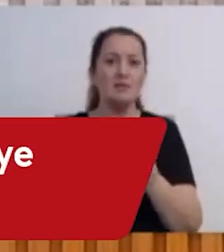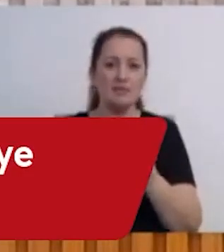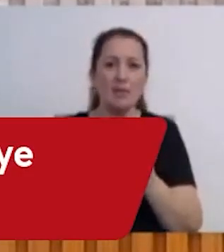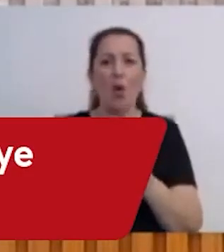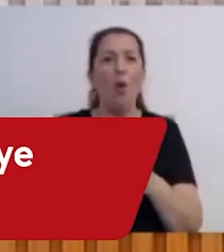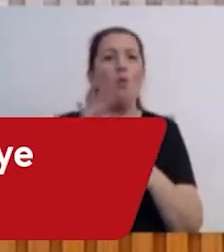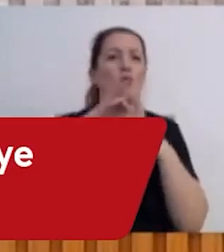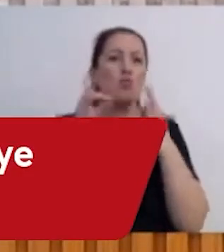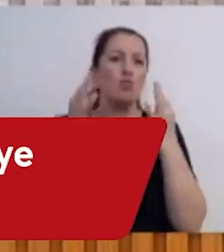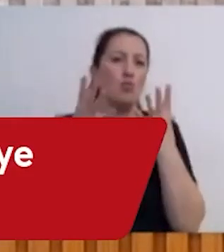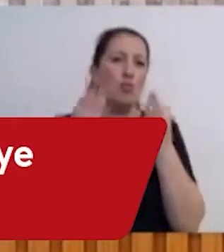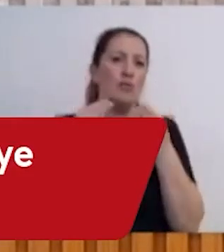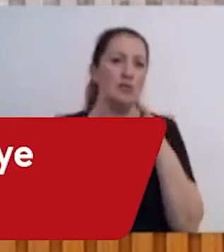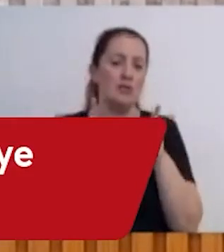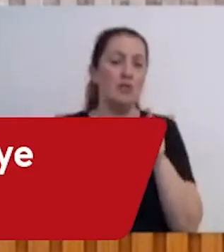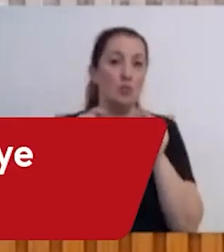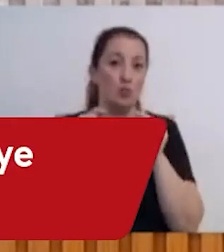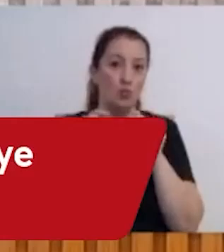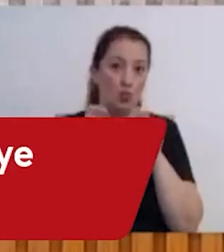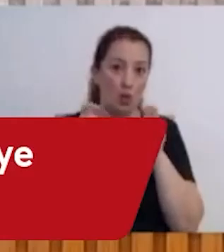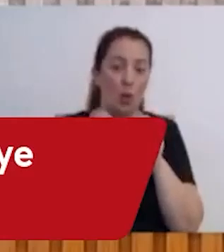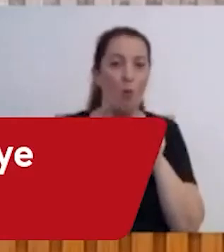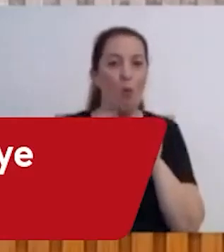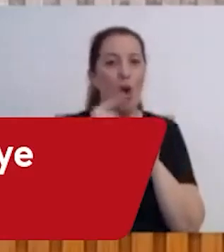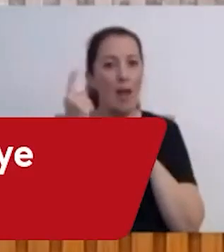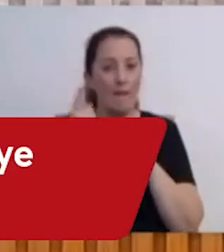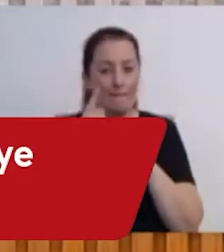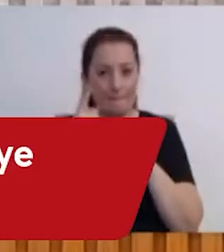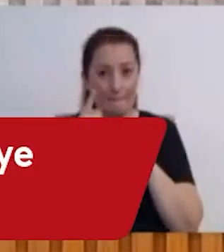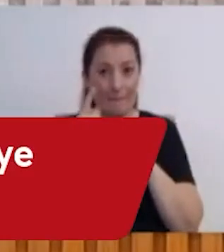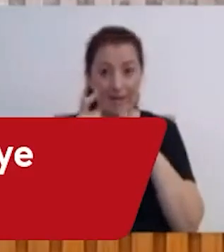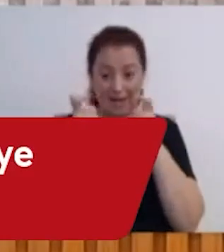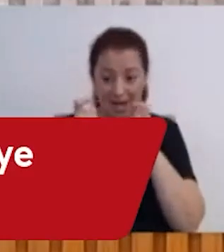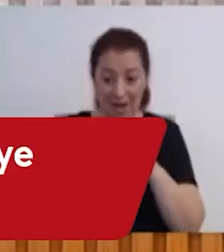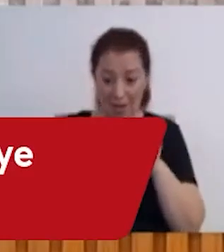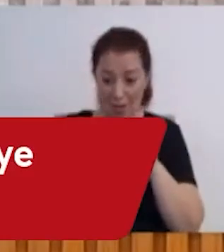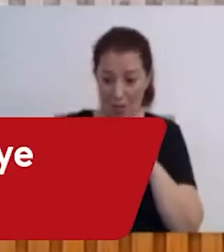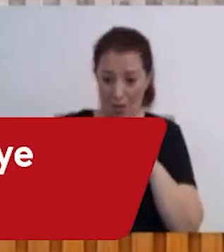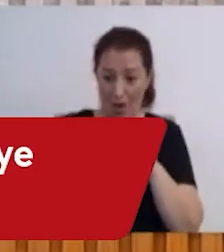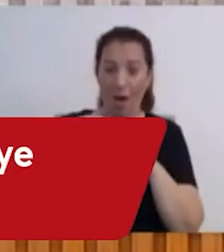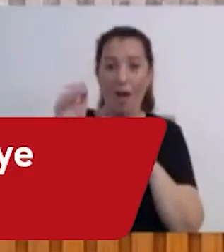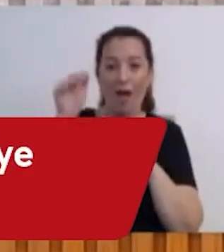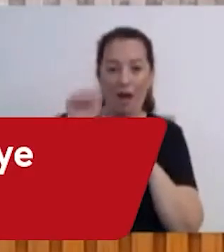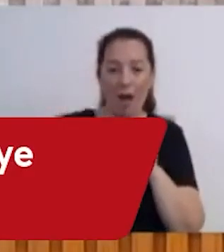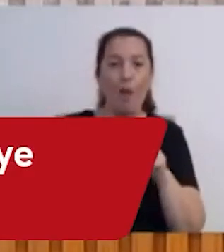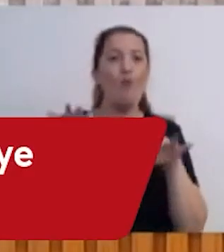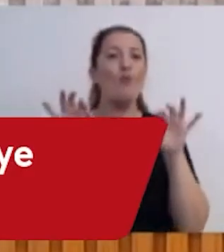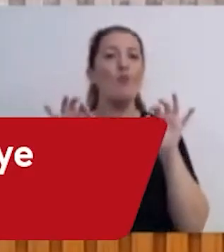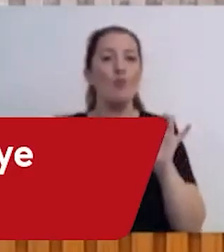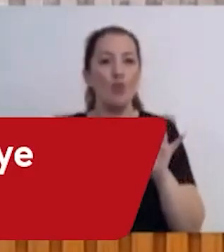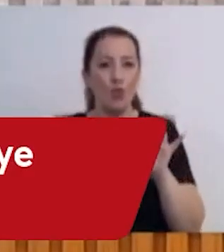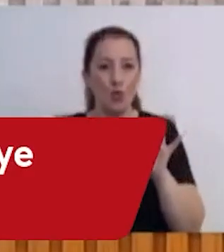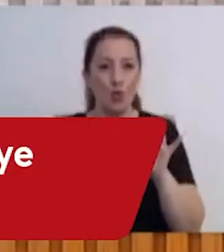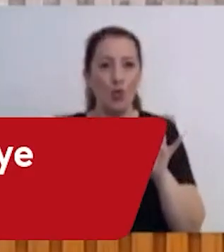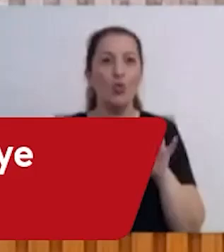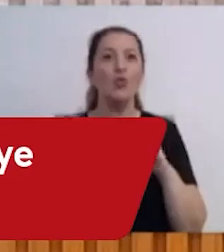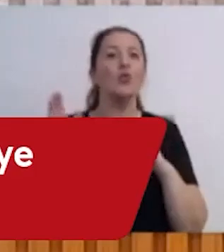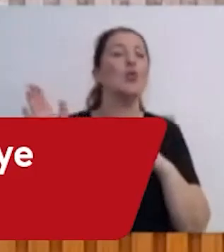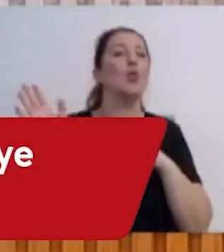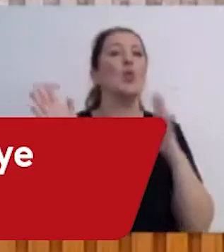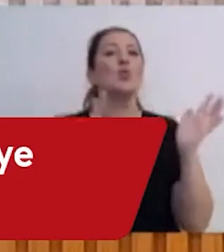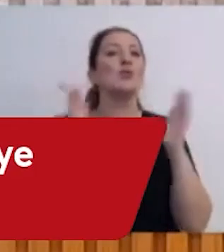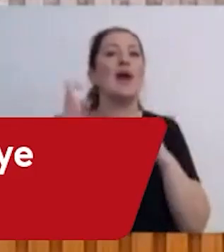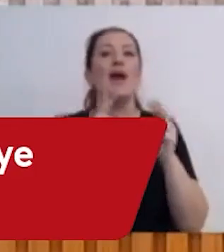olabilirsiniz. Bu noktada, böyle bir noktadan bu noktaya gelip bugün rüzgar enerjisi